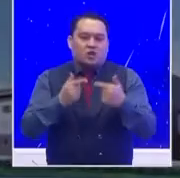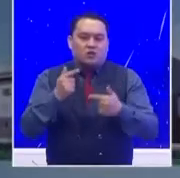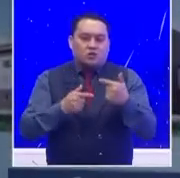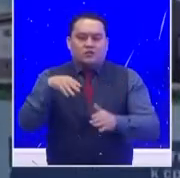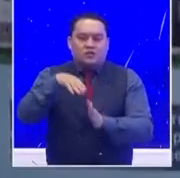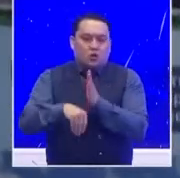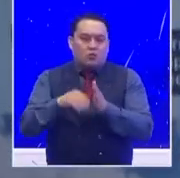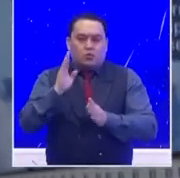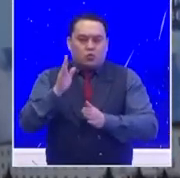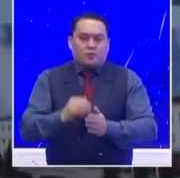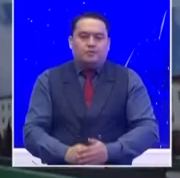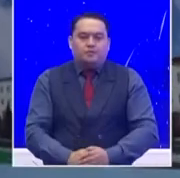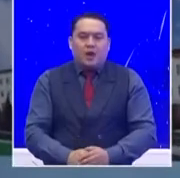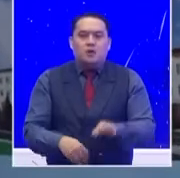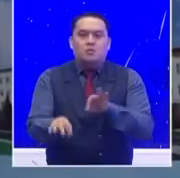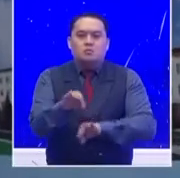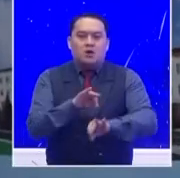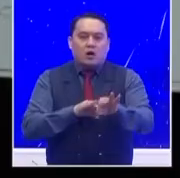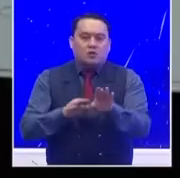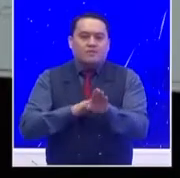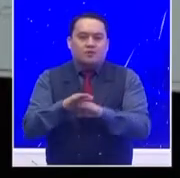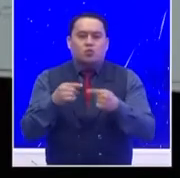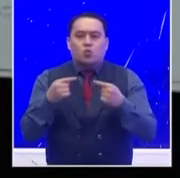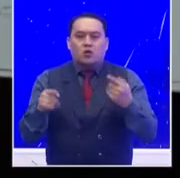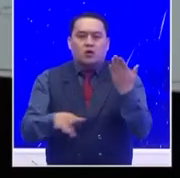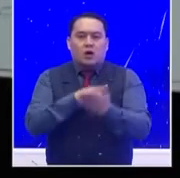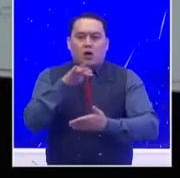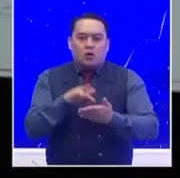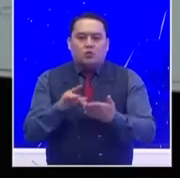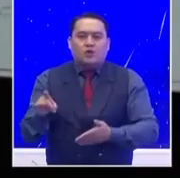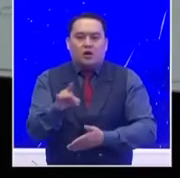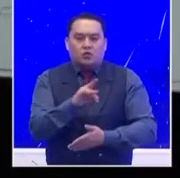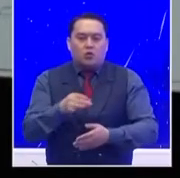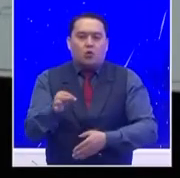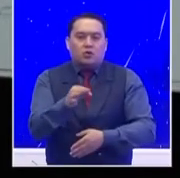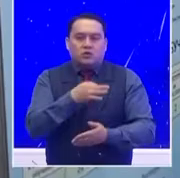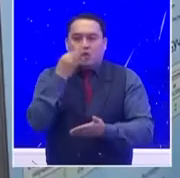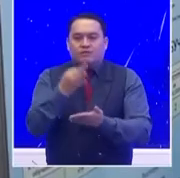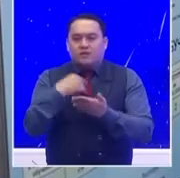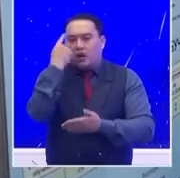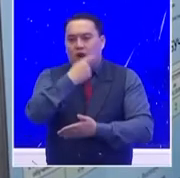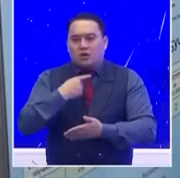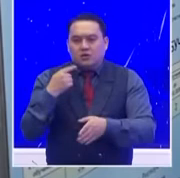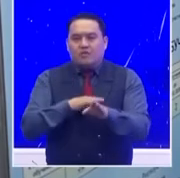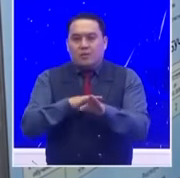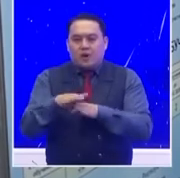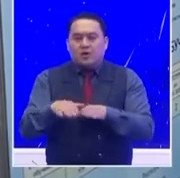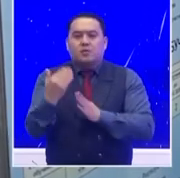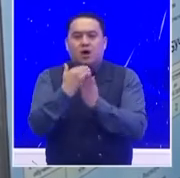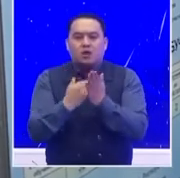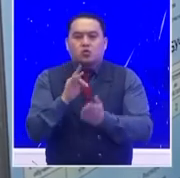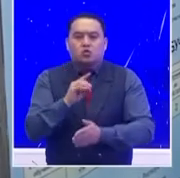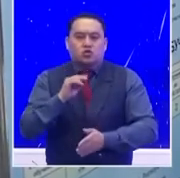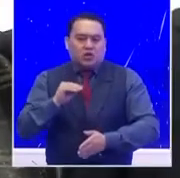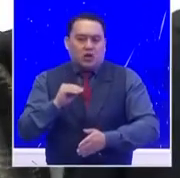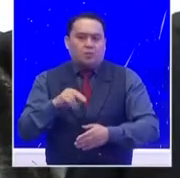рассмотрел глава жетысу и проекты реализуемые в других городах и районах области по словам ответственных лиц в рамках реализации программы нурлыбек